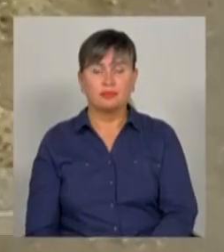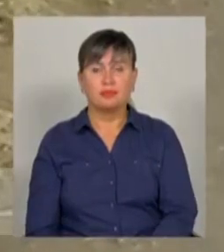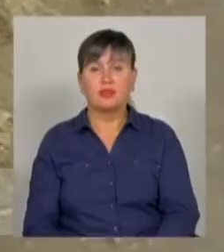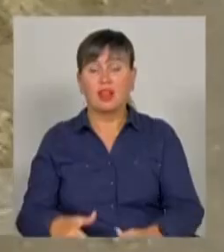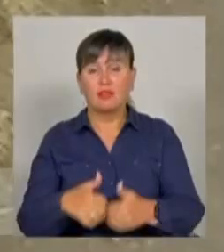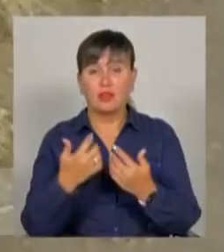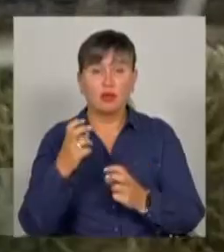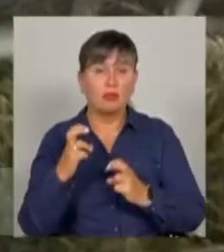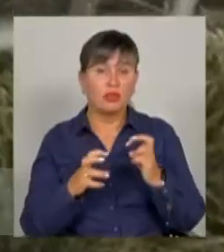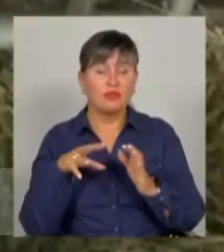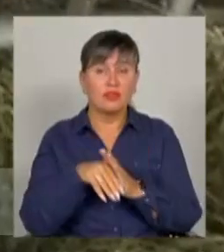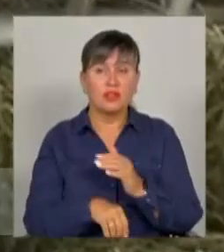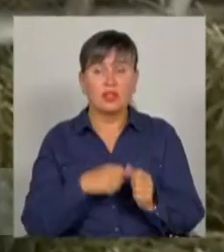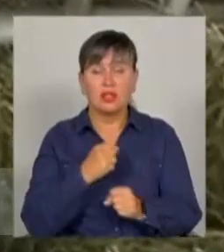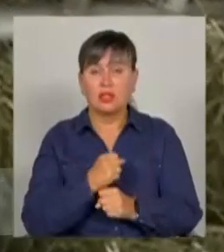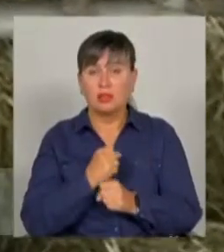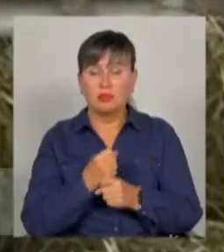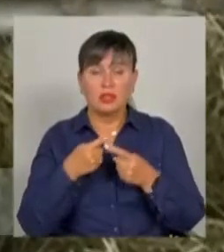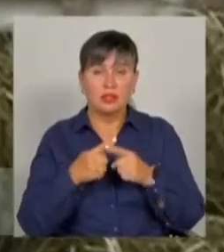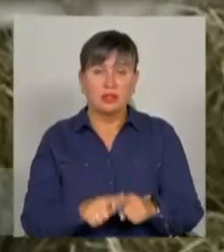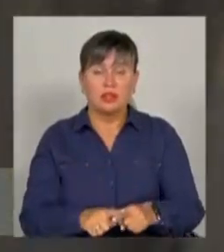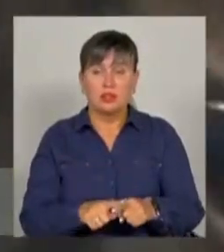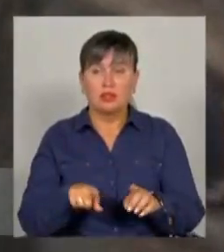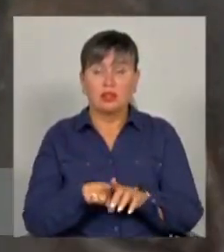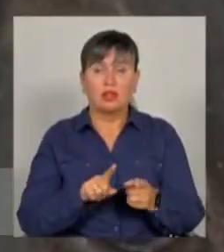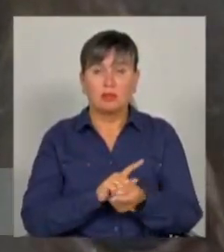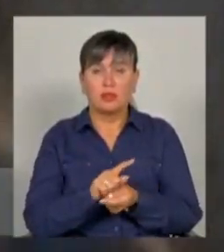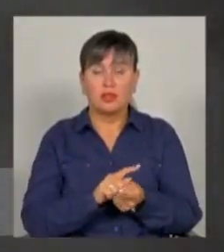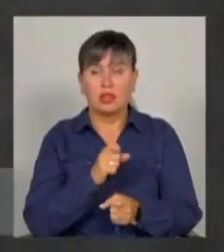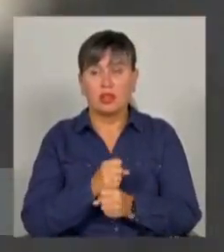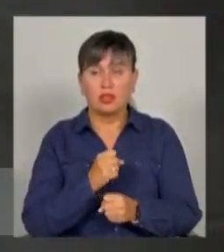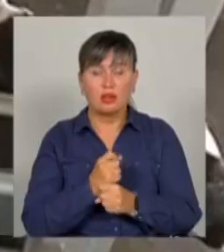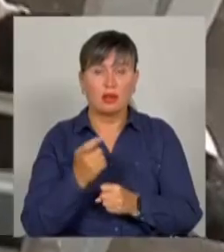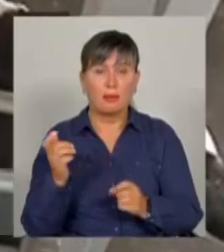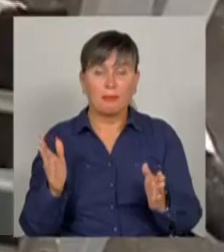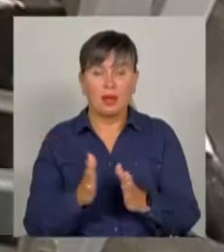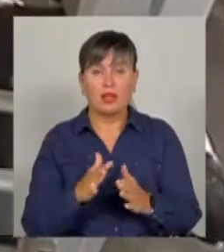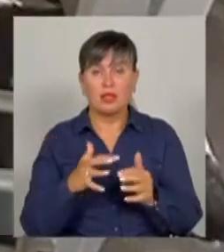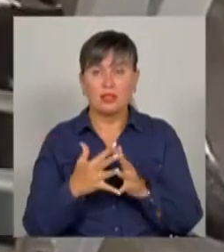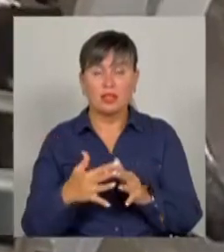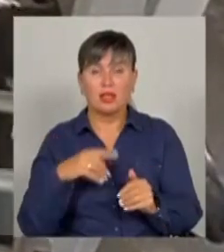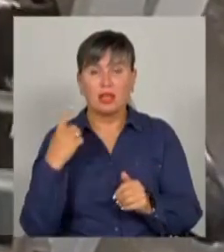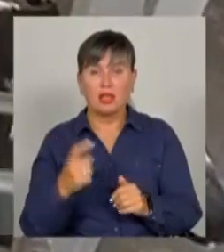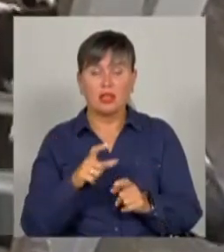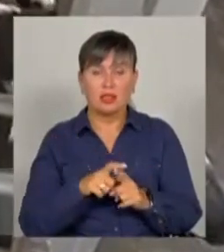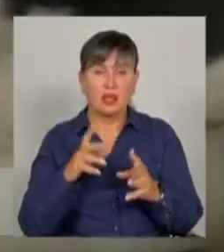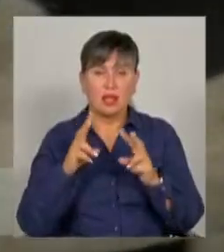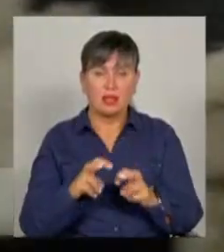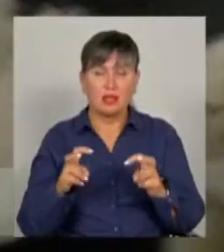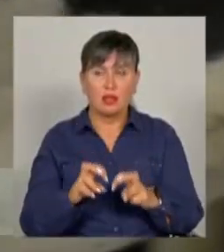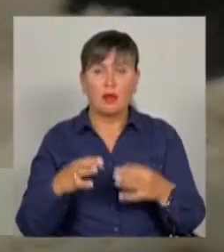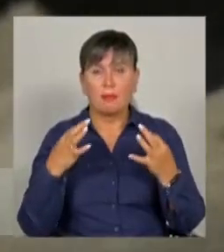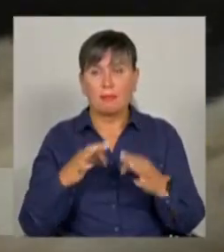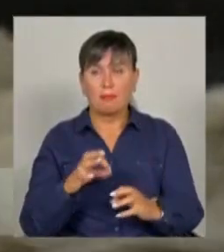Автоматизация производства и внедрение роботизированной техники. Тотальная модернизация работы малых сельских хозяйств, по словам экспертов, позволит в разы